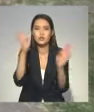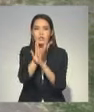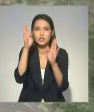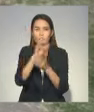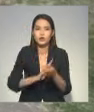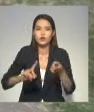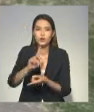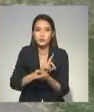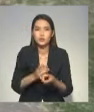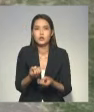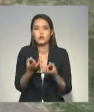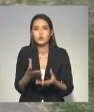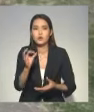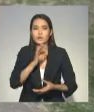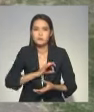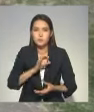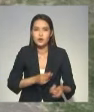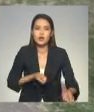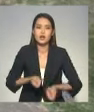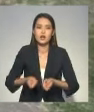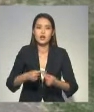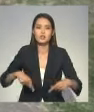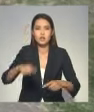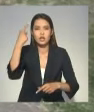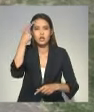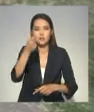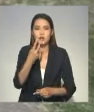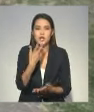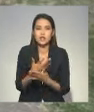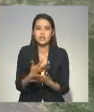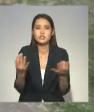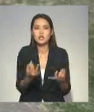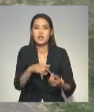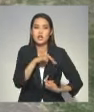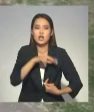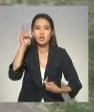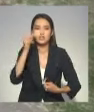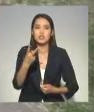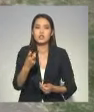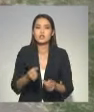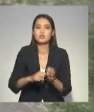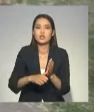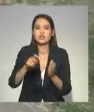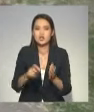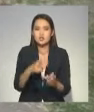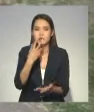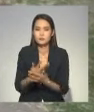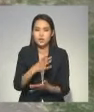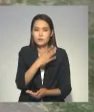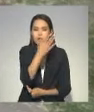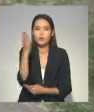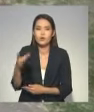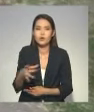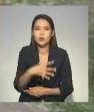ресурстар және оны пайдалануды реттеу басқармасының мәліметіне жүгінсек, штаттық қызметкерлер саны 226 адамға көбейген. Орманшылар